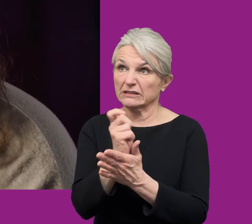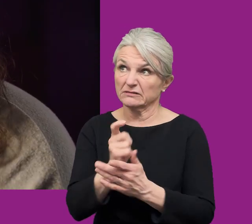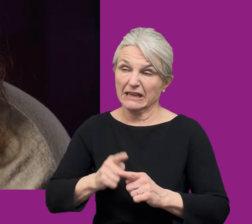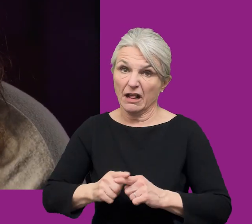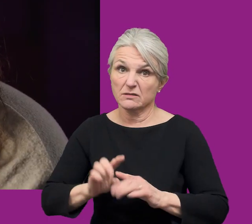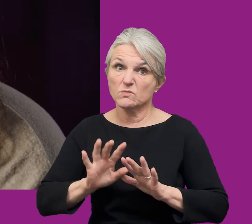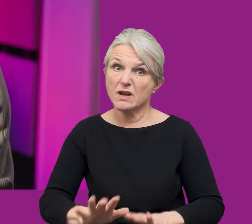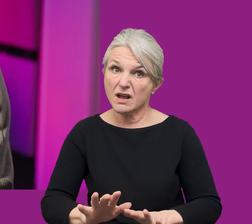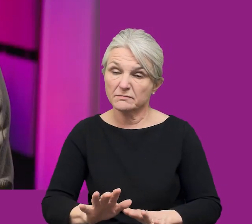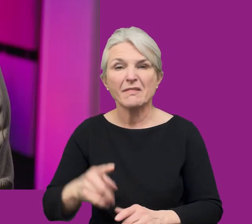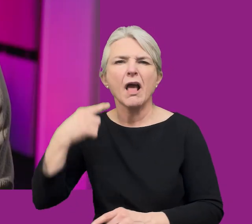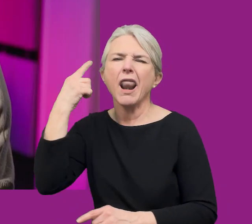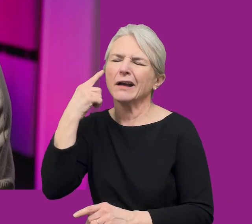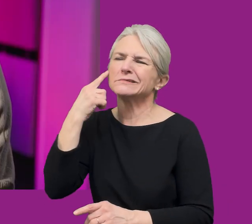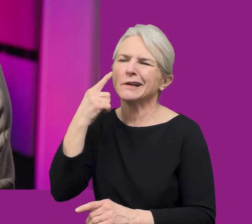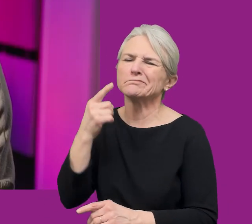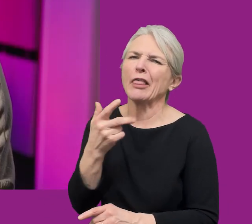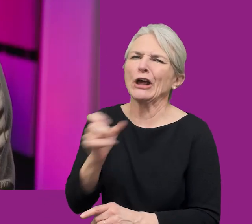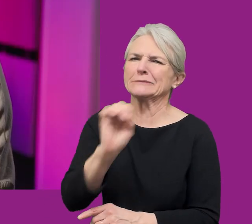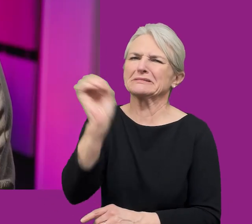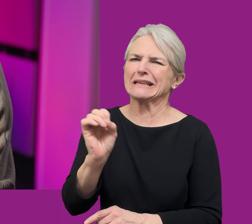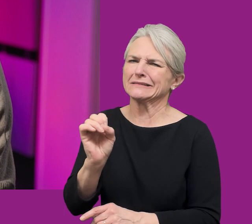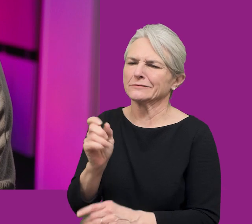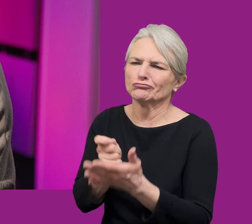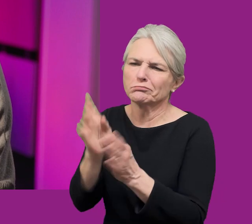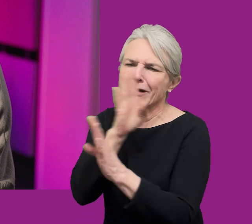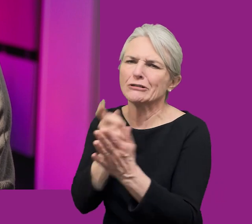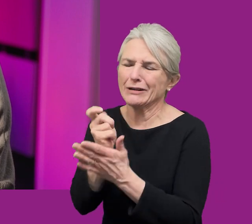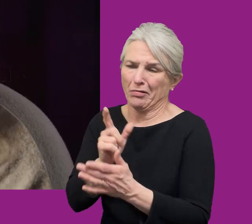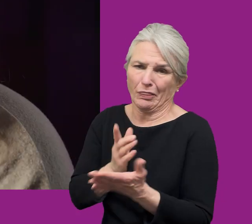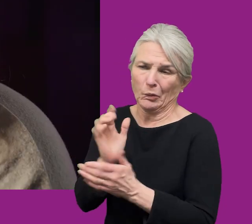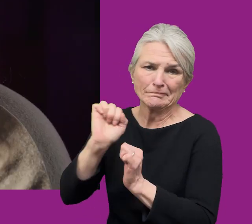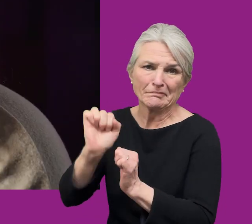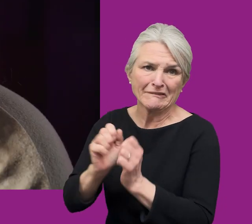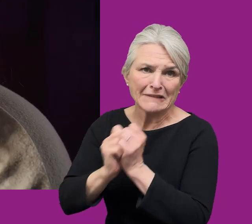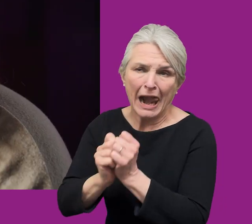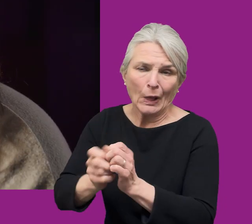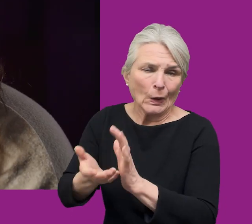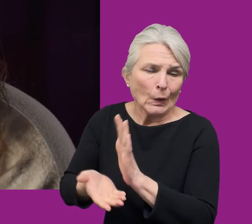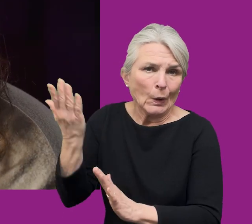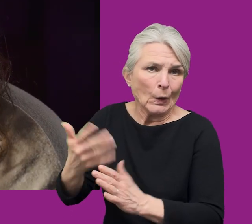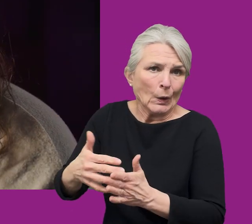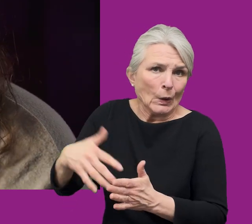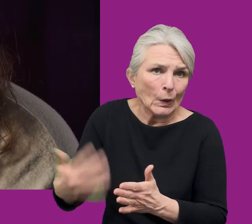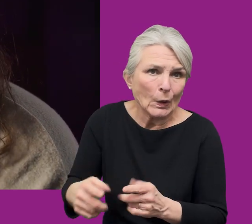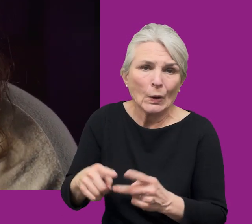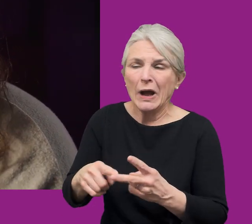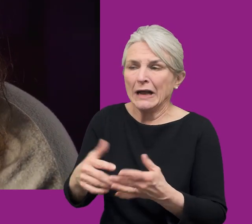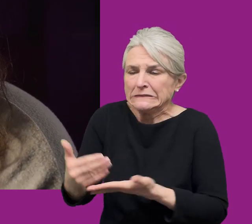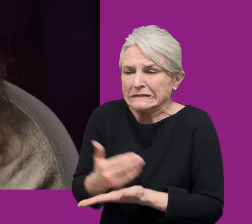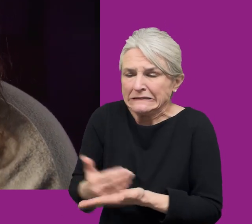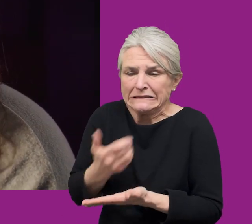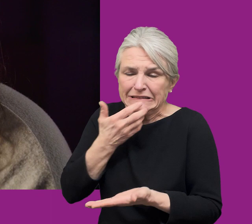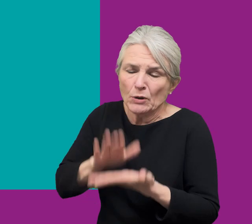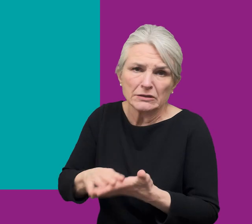i 30%. Mae'r duedd hon yn cyd-fynd â'r cynnydd yn prisiau tai ac yn ei dro y cynnydd yn y blaendal sydd ei